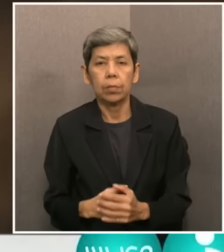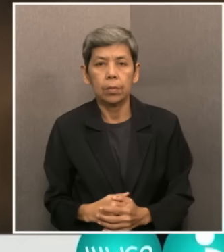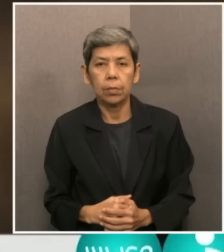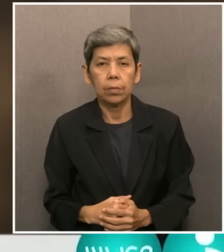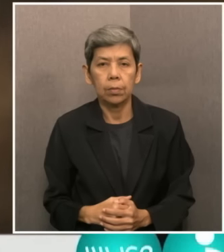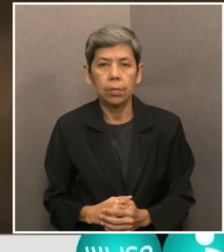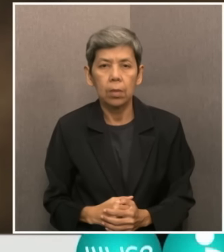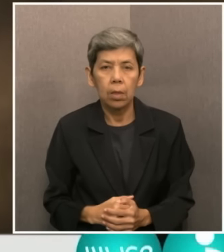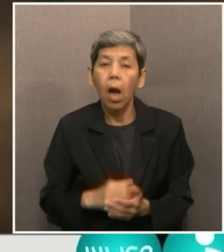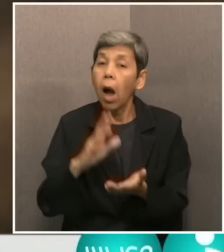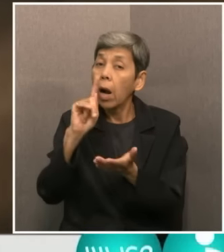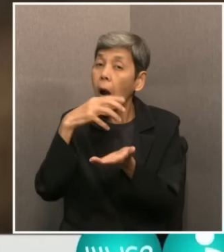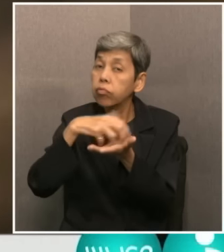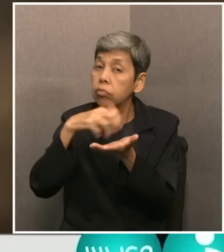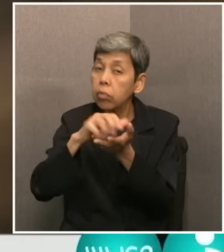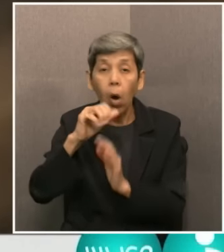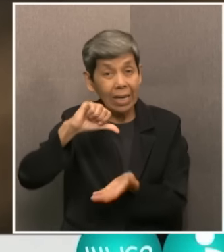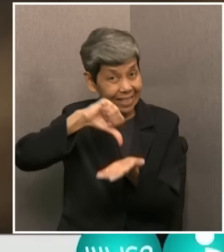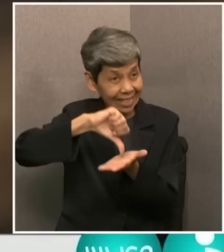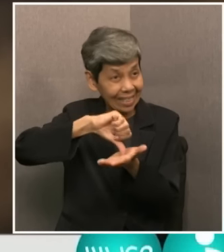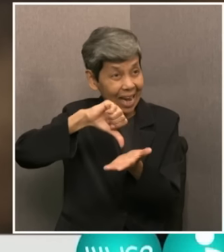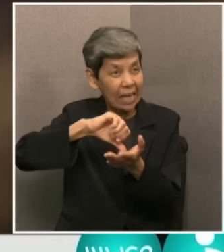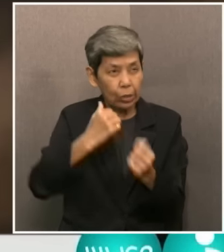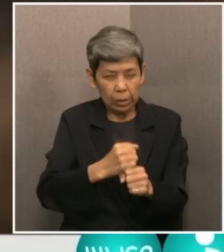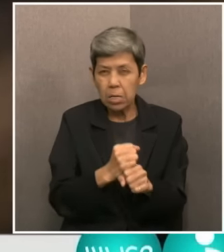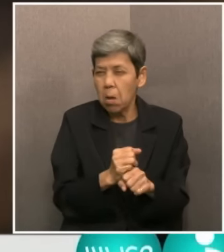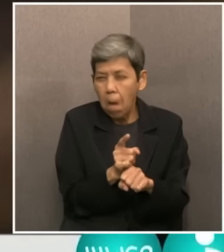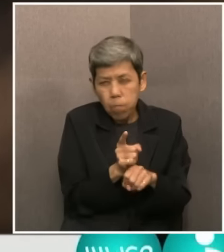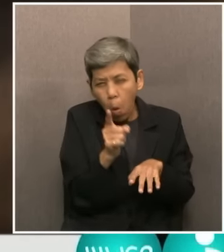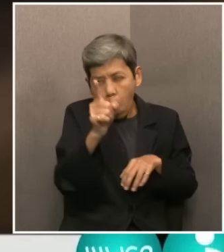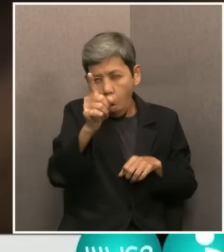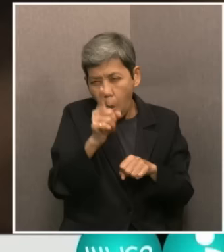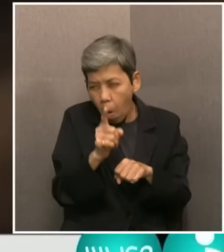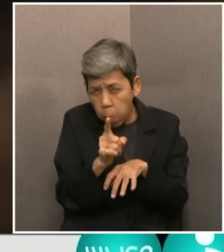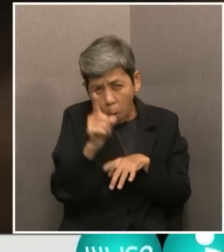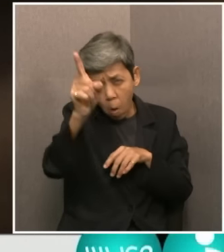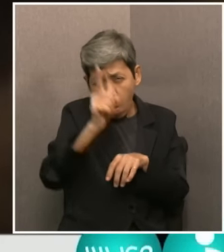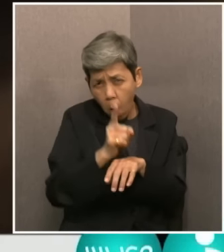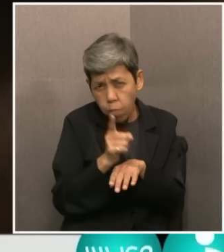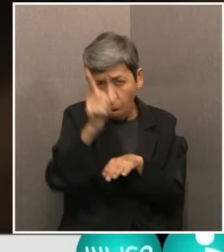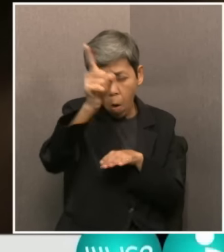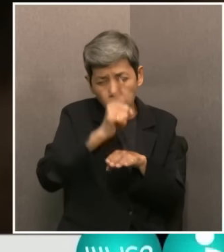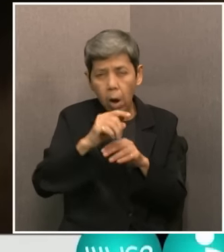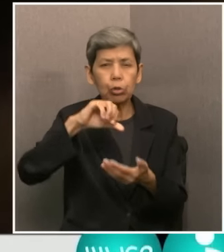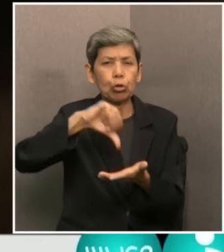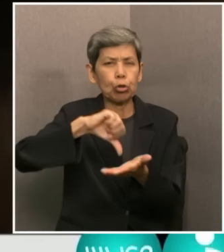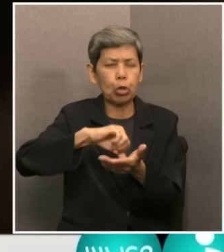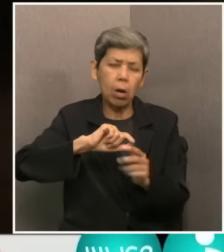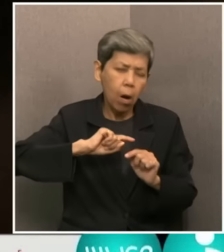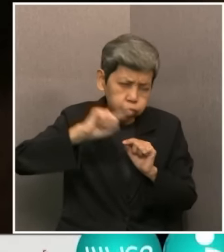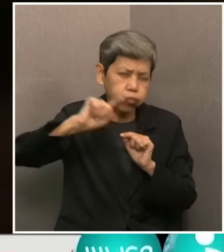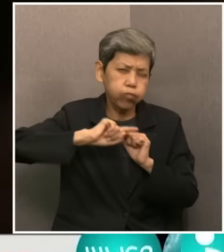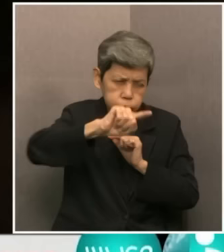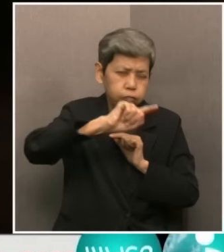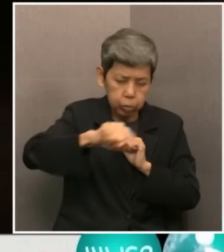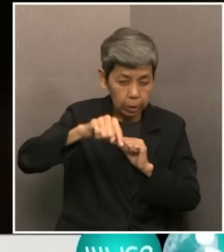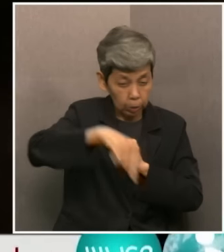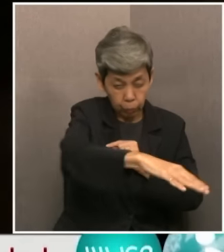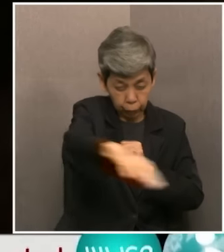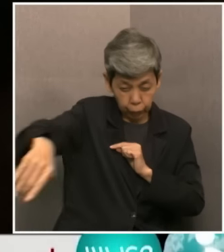สื่ออิหร่านเปิดภาพขณะที่อิหร่านกำลังระดมยิงขีปนาวุธจำนวนมากออกจากอิหร่านอย่างไม่ขาดสายเป้าหม